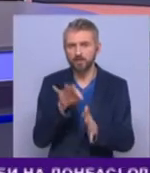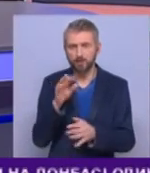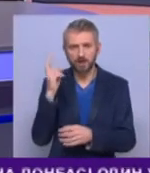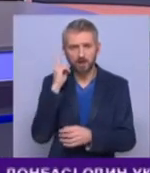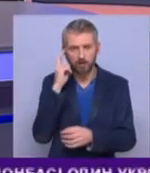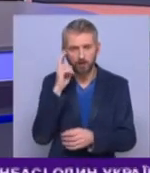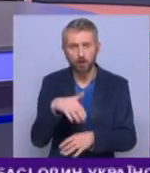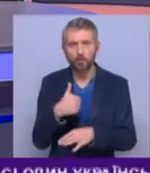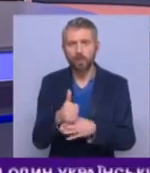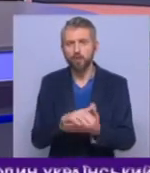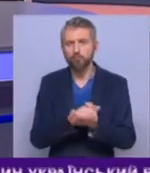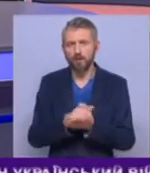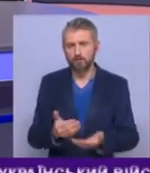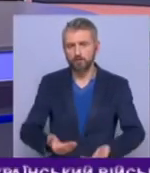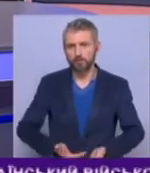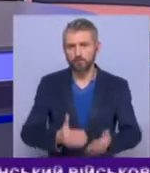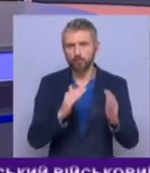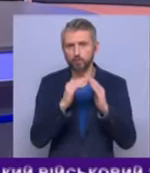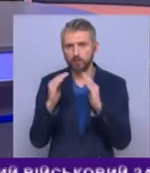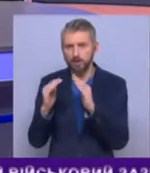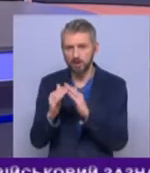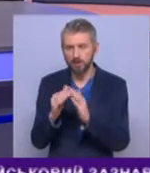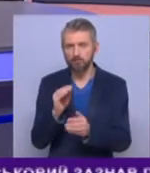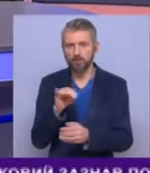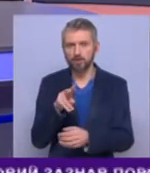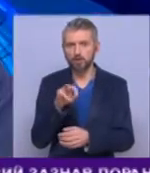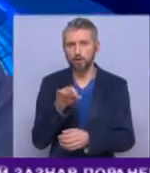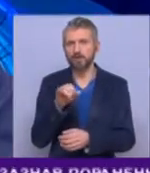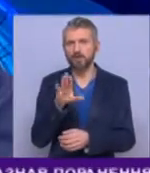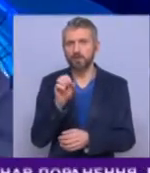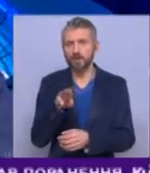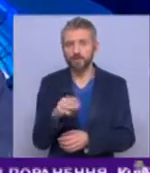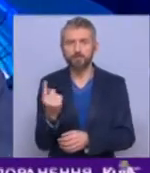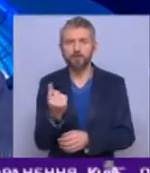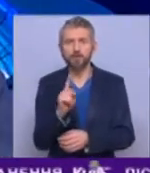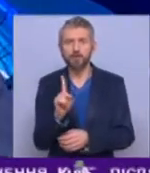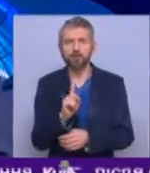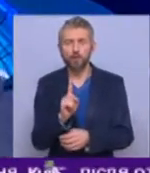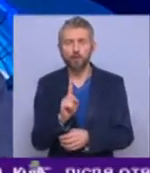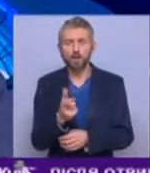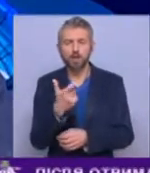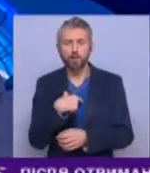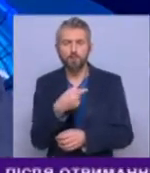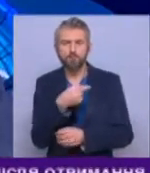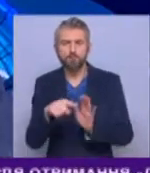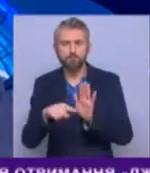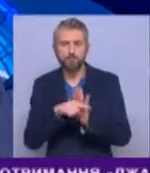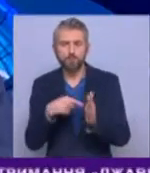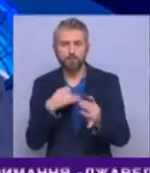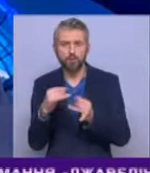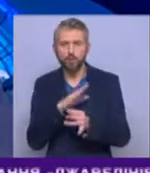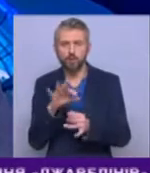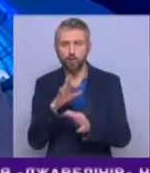голова Асоціації житлових будинків «Житлоінвест». А єдине, що ставлю собі в мінус, ми не поговорили